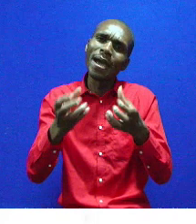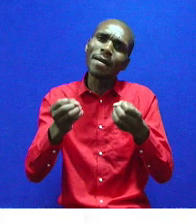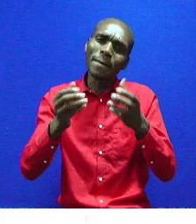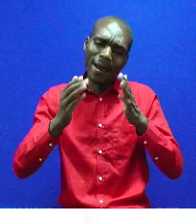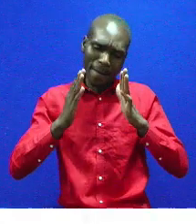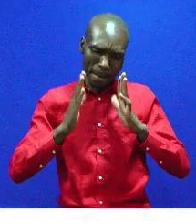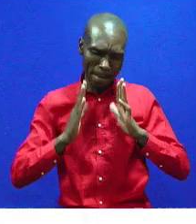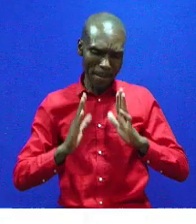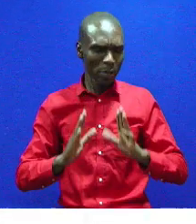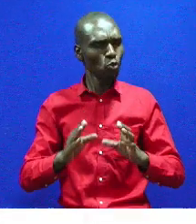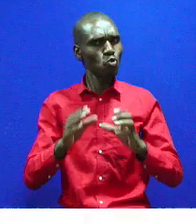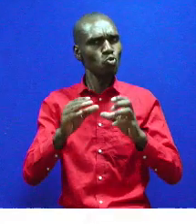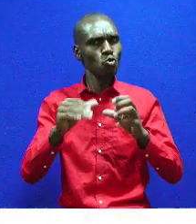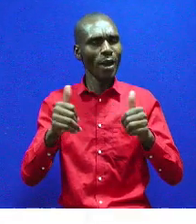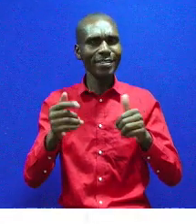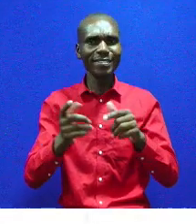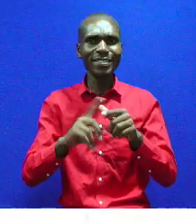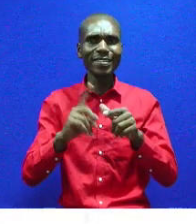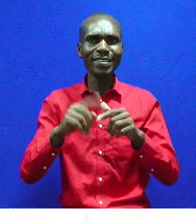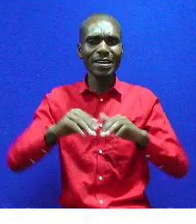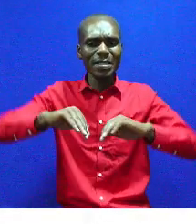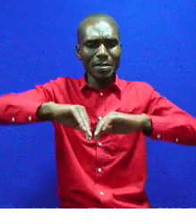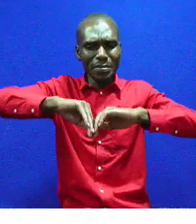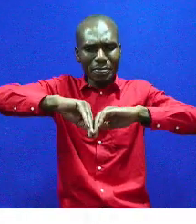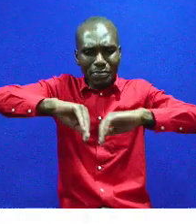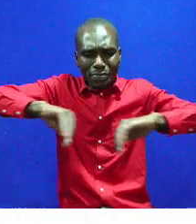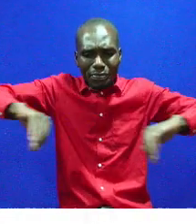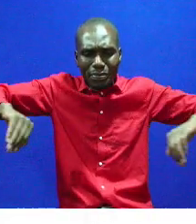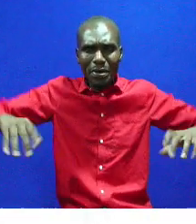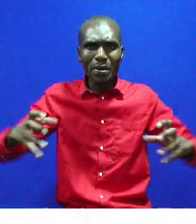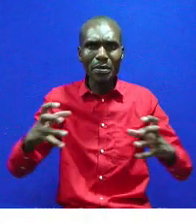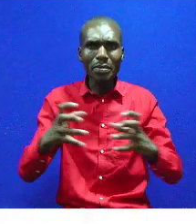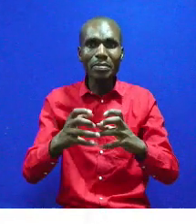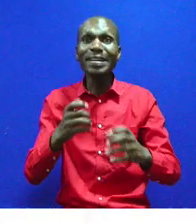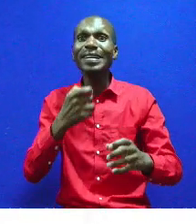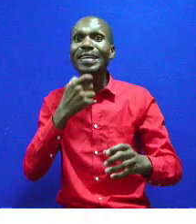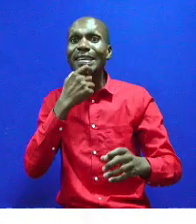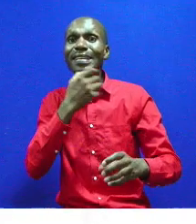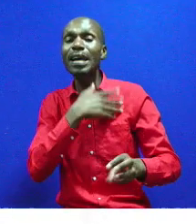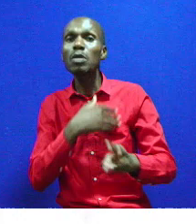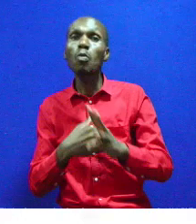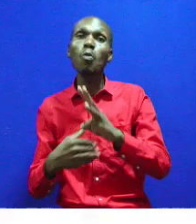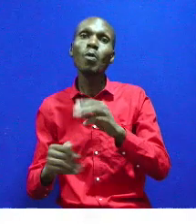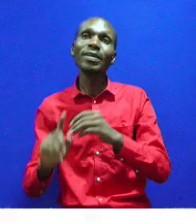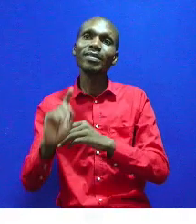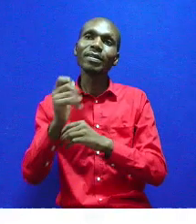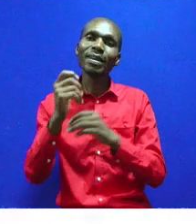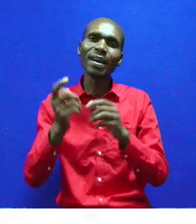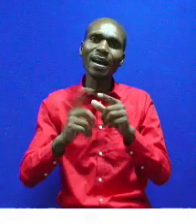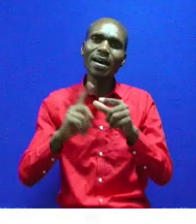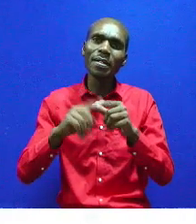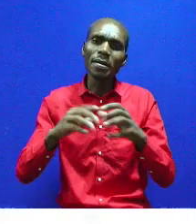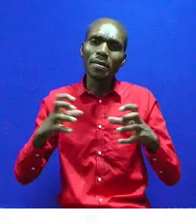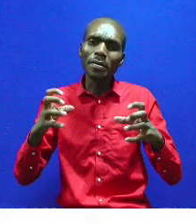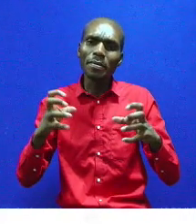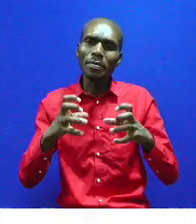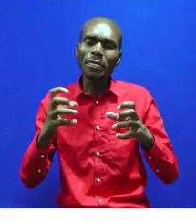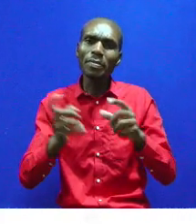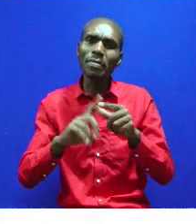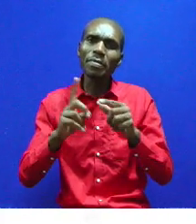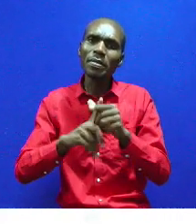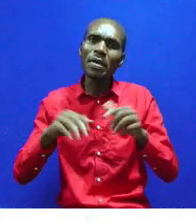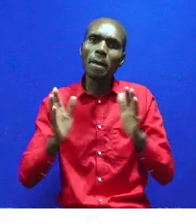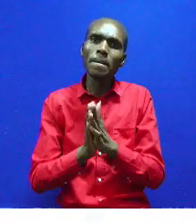wameinuka kutaka kusambaratisha hii kikundi ya Nyanza Western Caucus. Lakini hiki mbekio ni yoki ya motogia